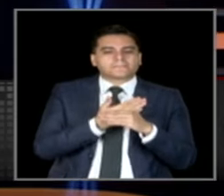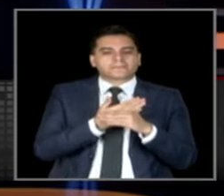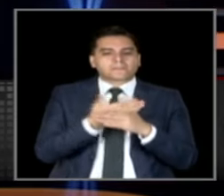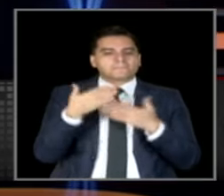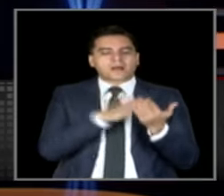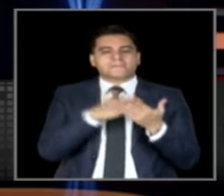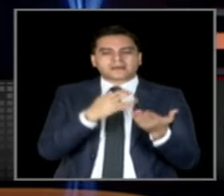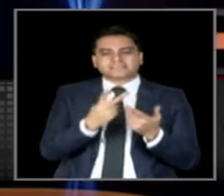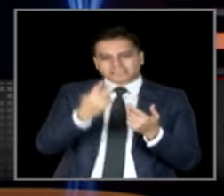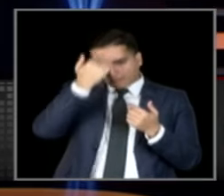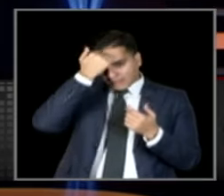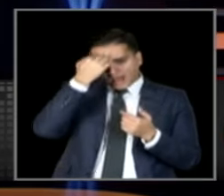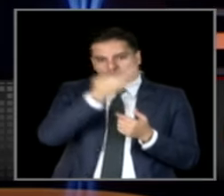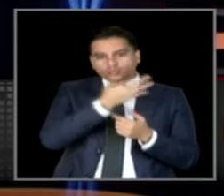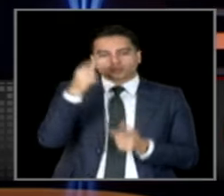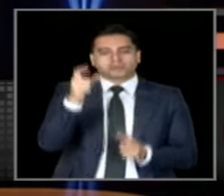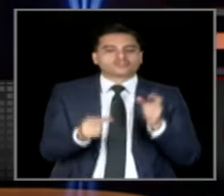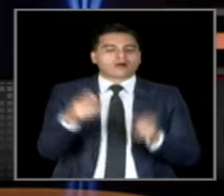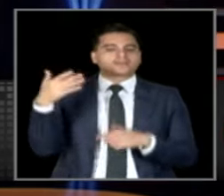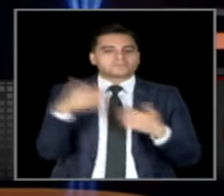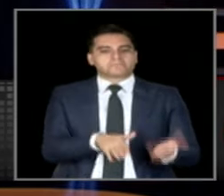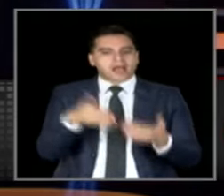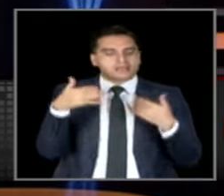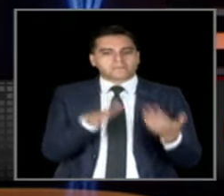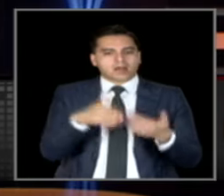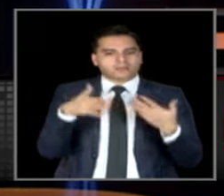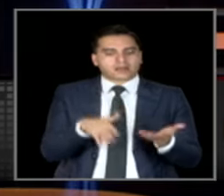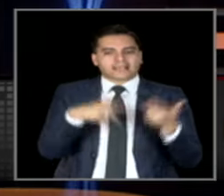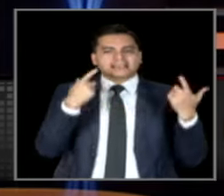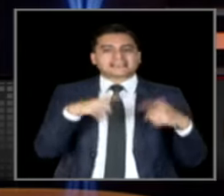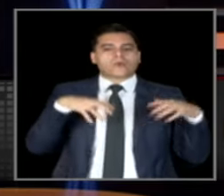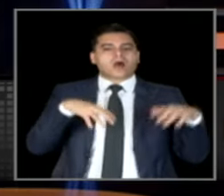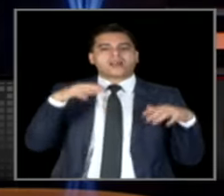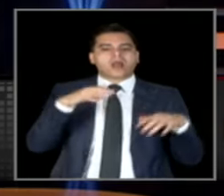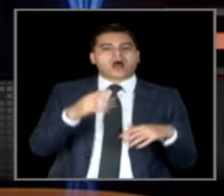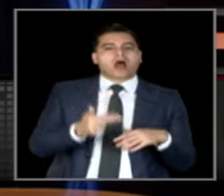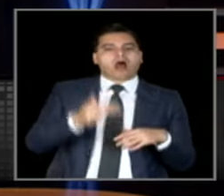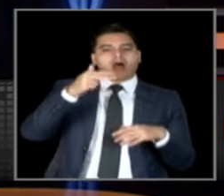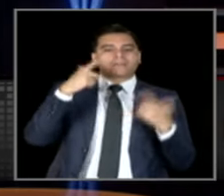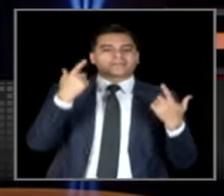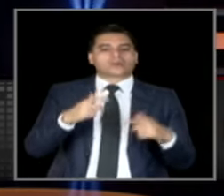قتل أكتر من 7300 شخص من دول الغرب الإفريقي.